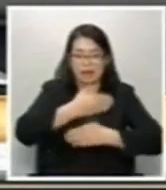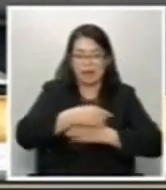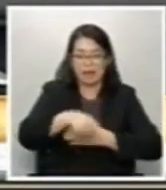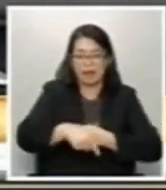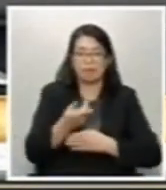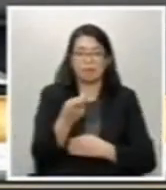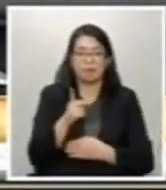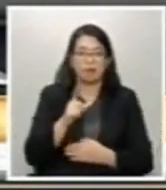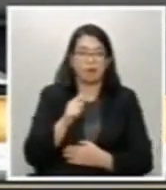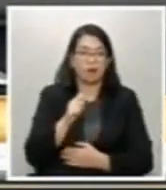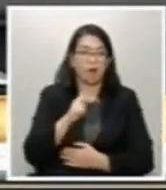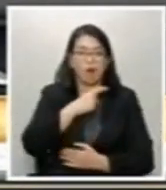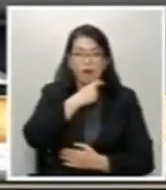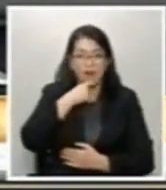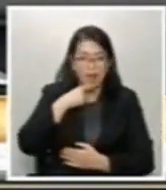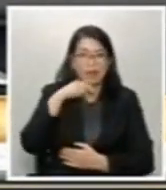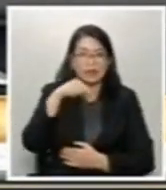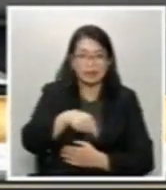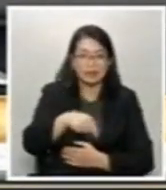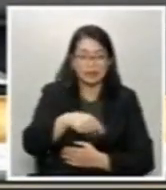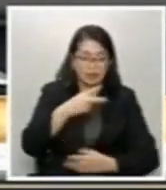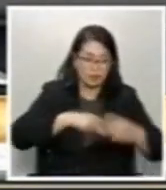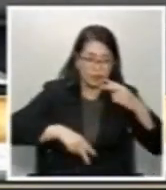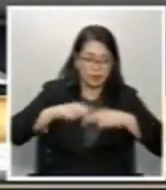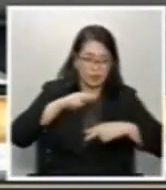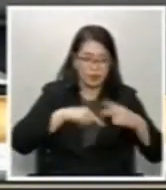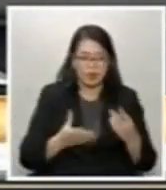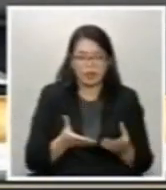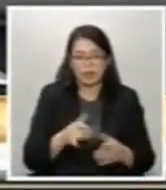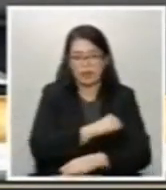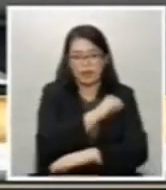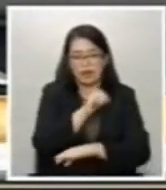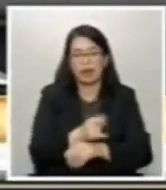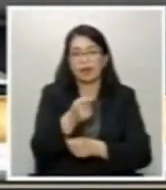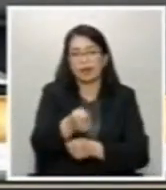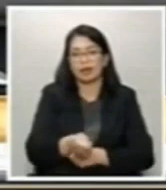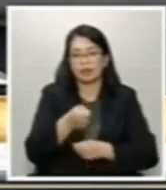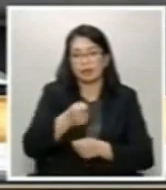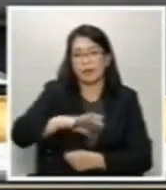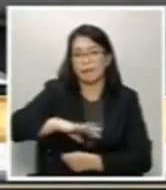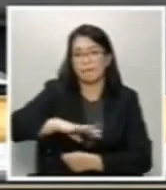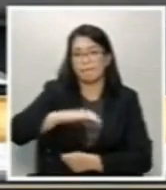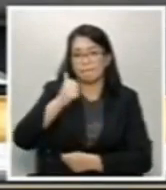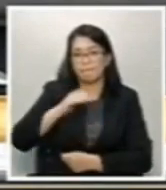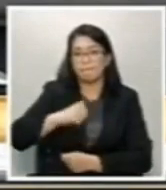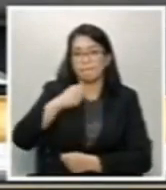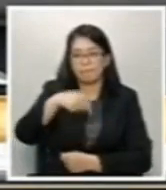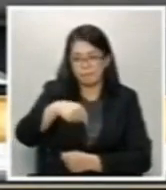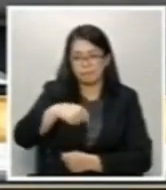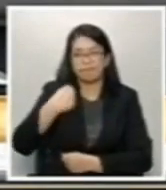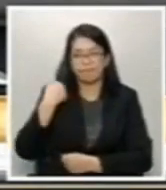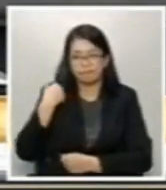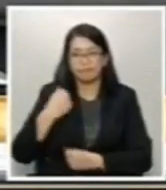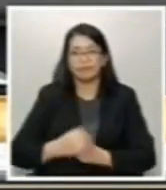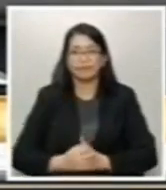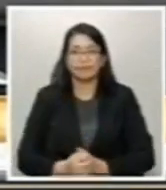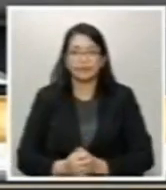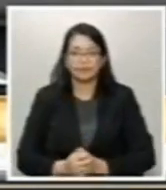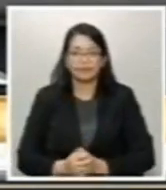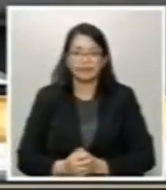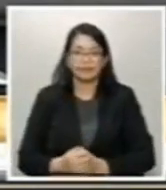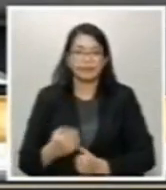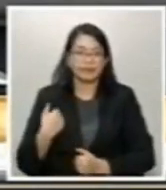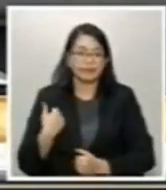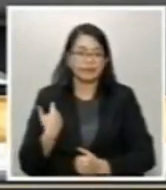แห้งที่สามารถที่จะดูแลพื้นที่เกษตรกรรมในอำเภอเมืองอำเภอเหนือคลองอำเภอเขาพนมแล้